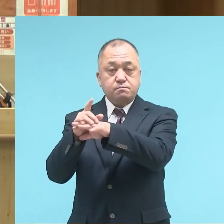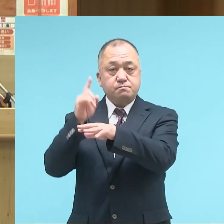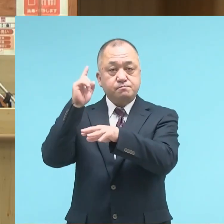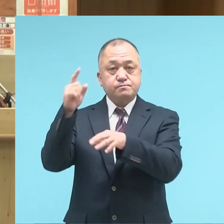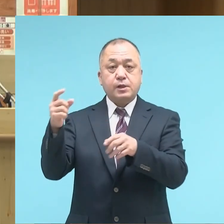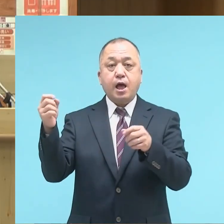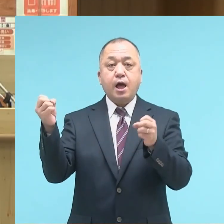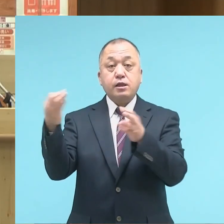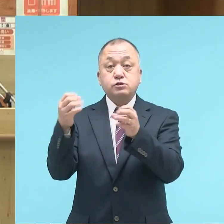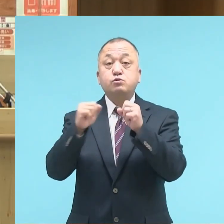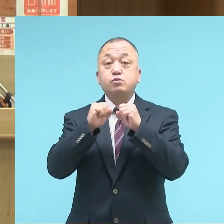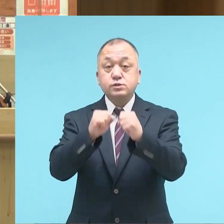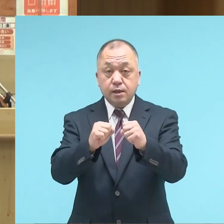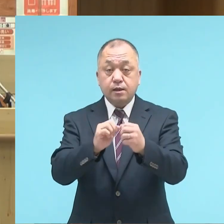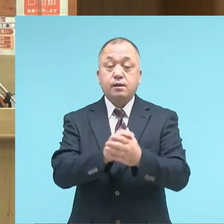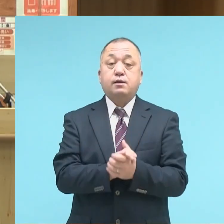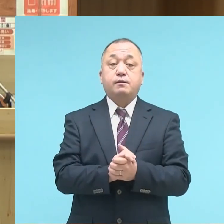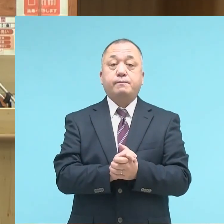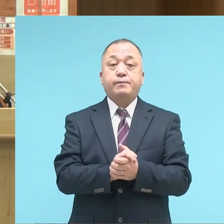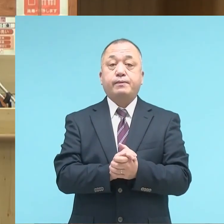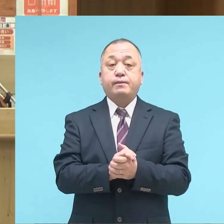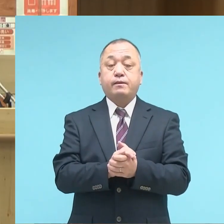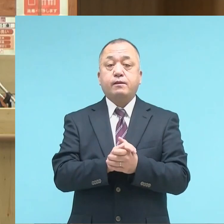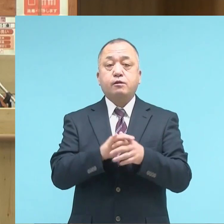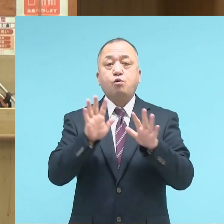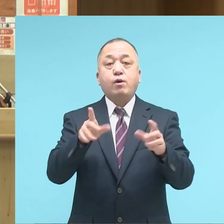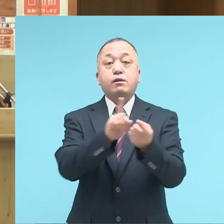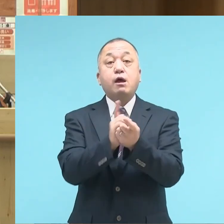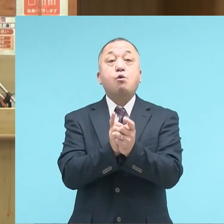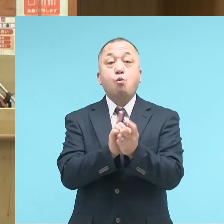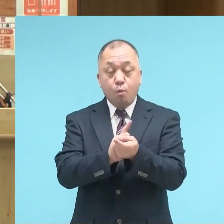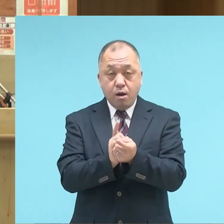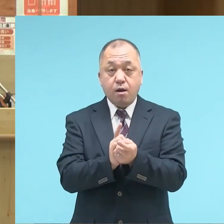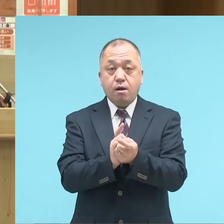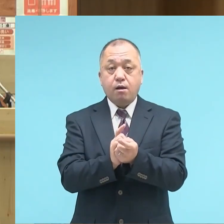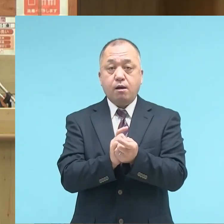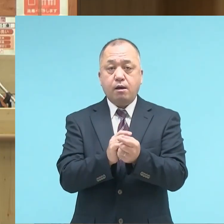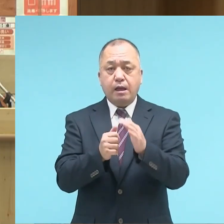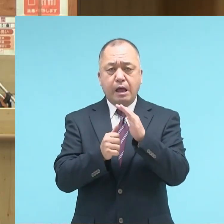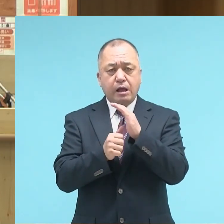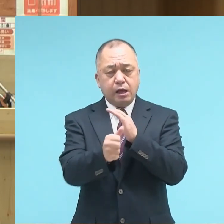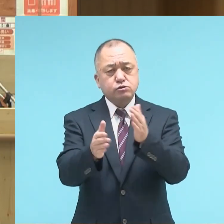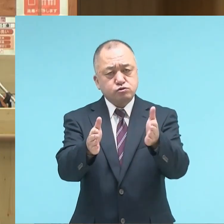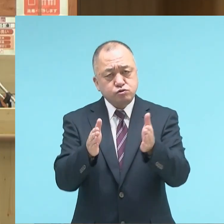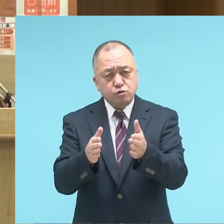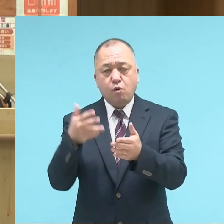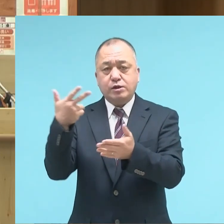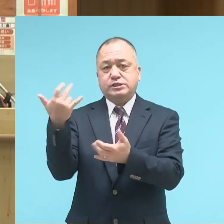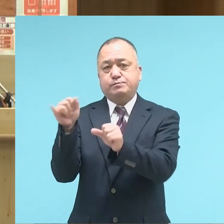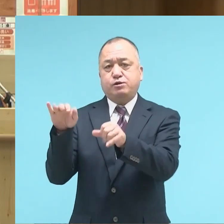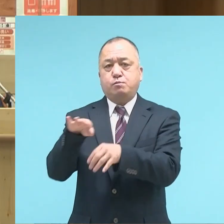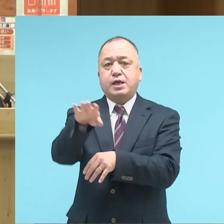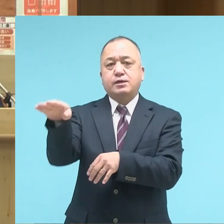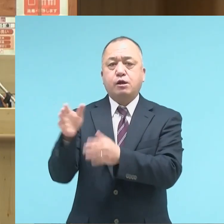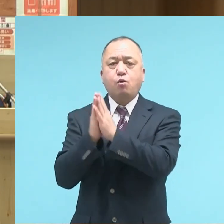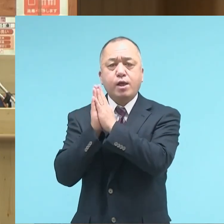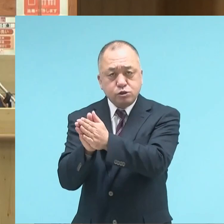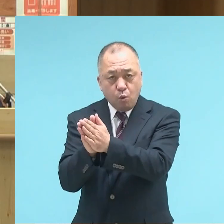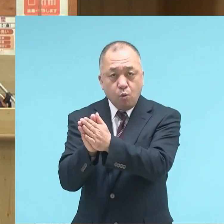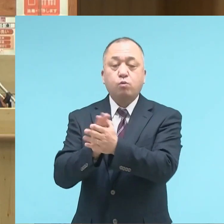かりお話をさせていただいて、で今回の対応としては外出の自粛を市民の皆さんにお願いをし